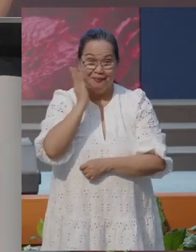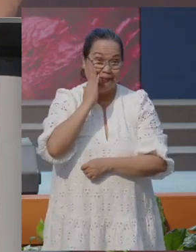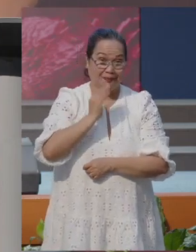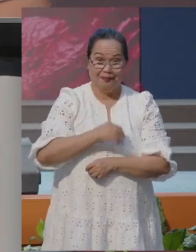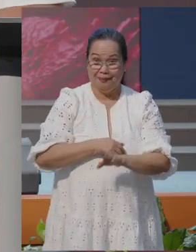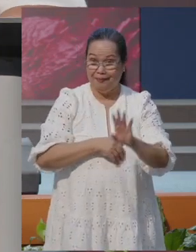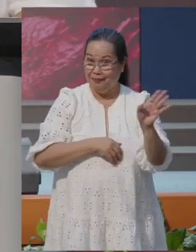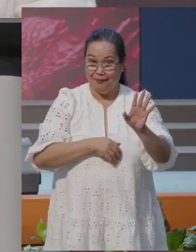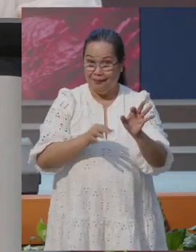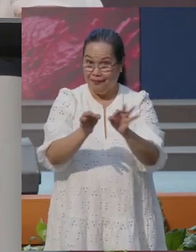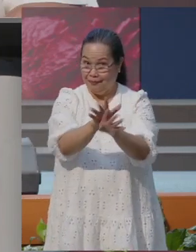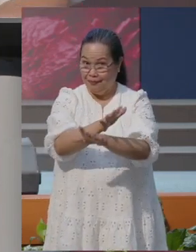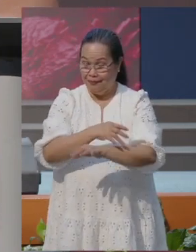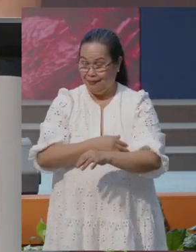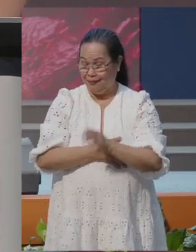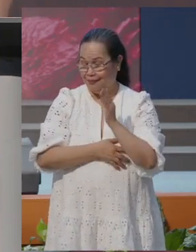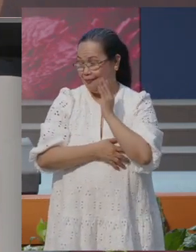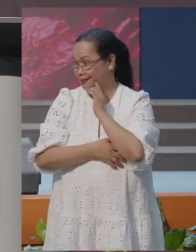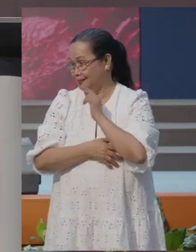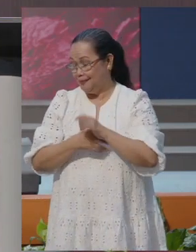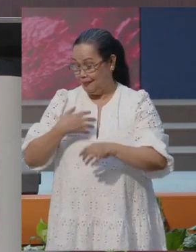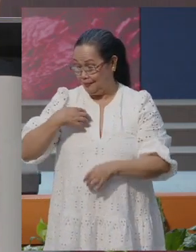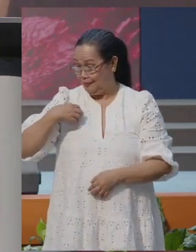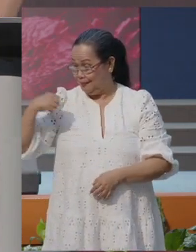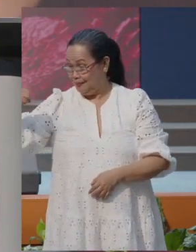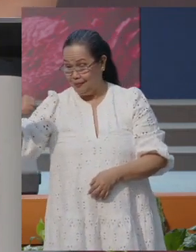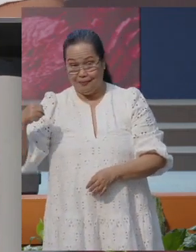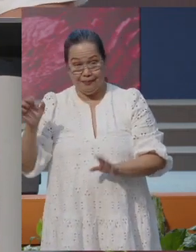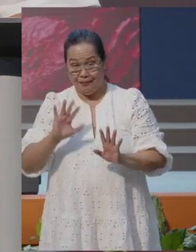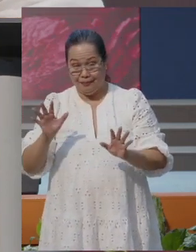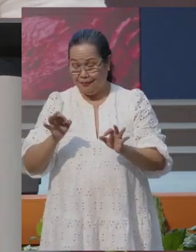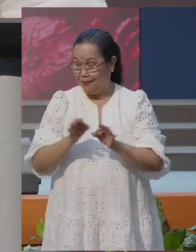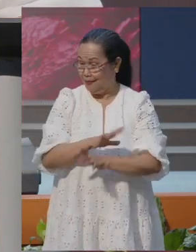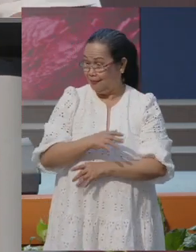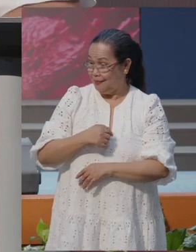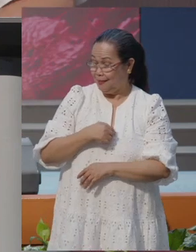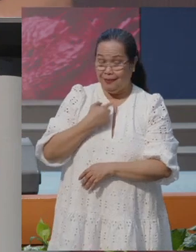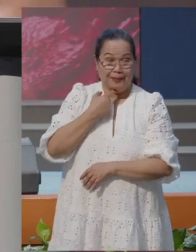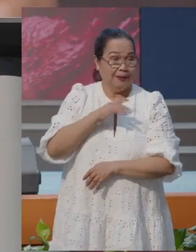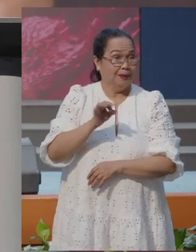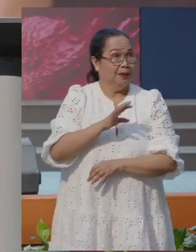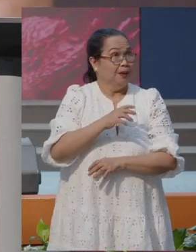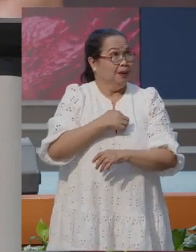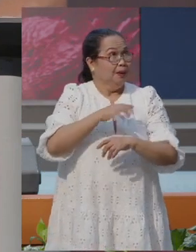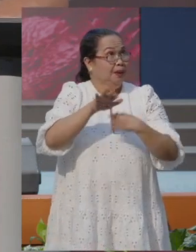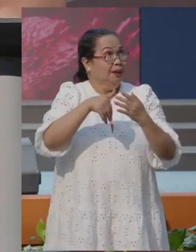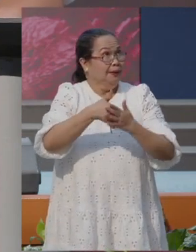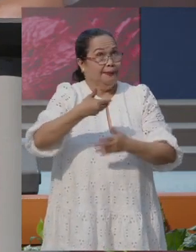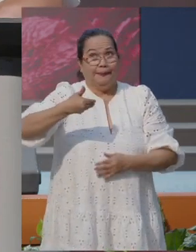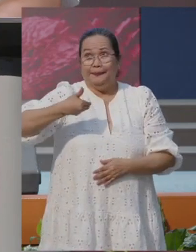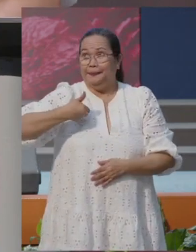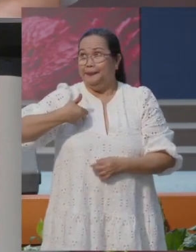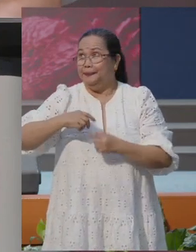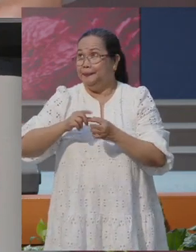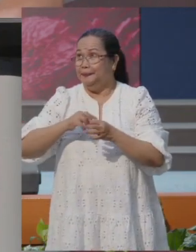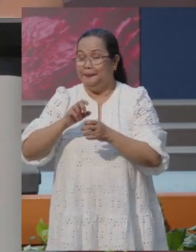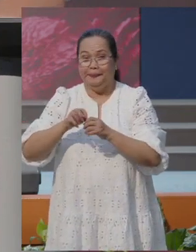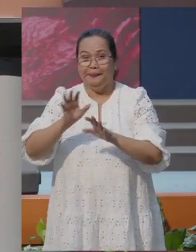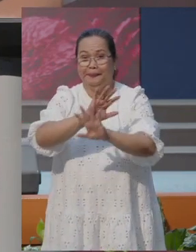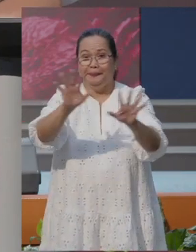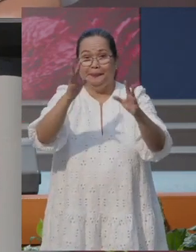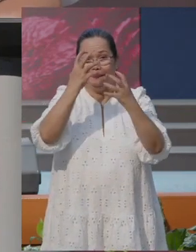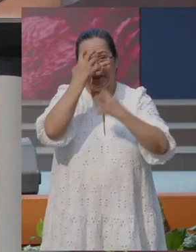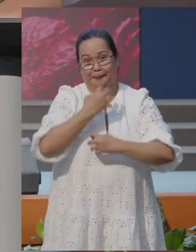Pag kinuha ang pananamit nyo, huwag kayong gaganti. Kapag hiningi sa inyo ang lahat ng pag-aari nyo, huwag kayong